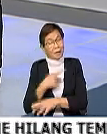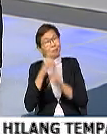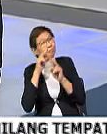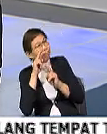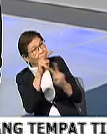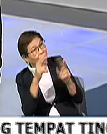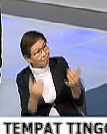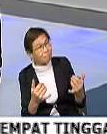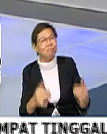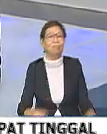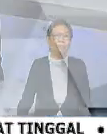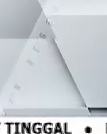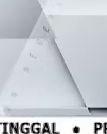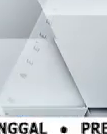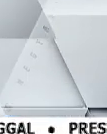Ya.